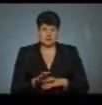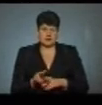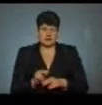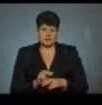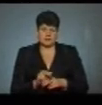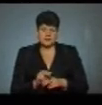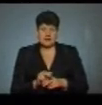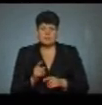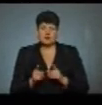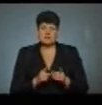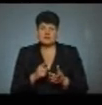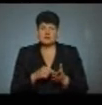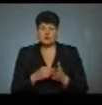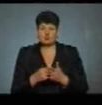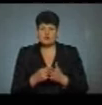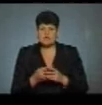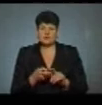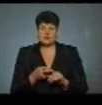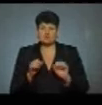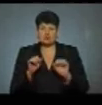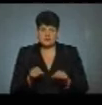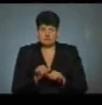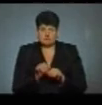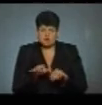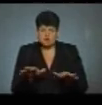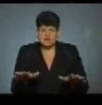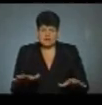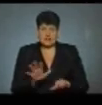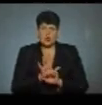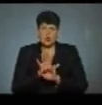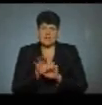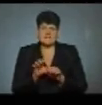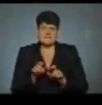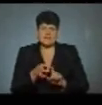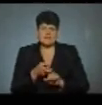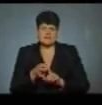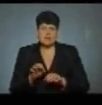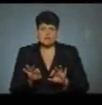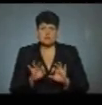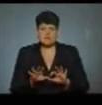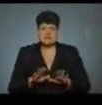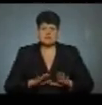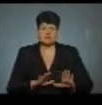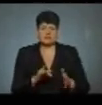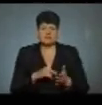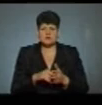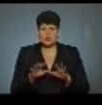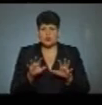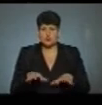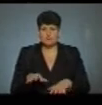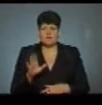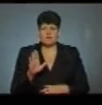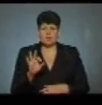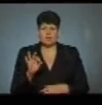Про зміни до міського бюджету у зв'язку із можливістю поширення коронавірусної інфекції розповіла заступниця міського голови Вікторія